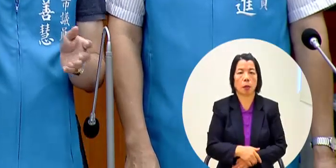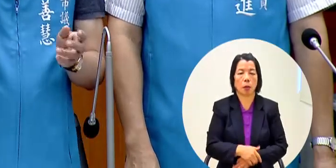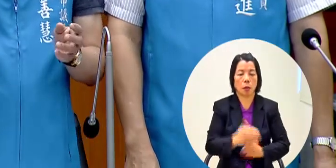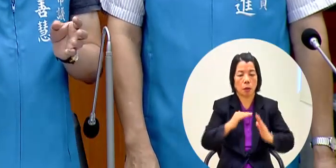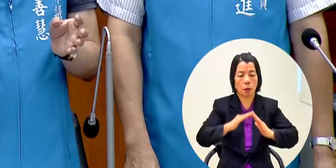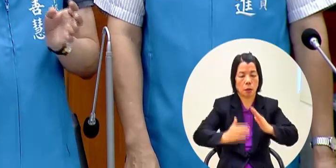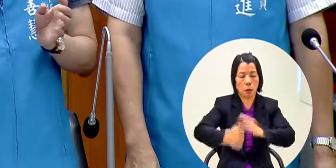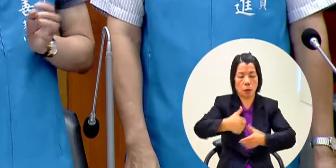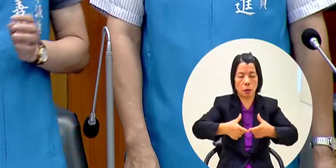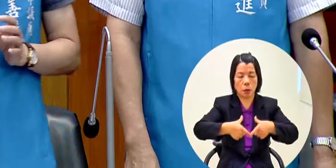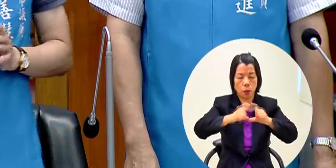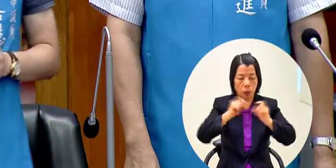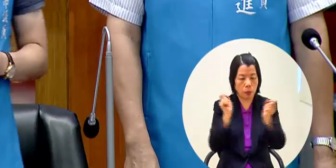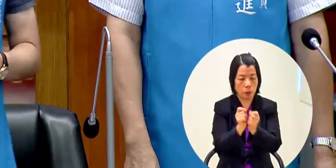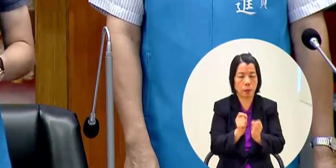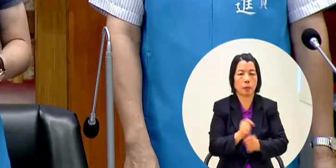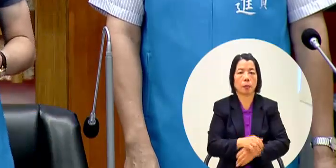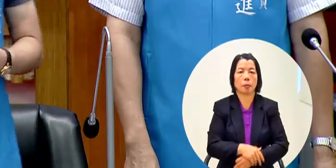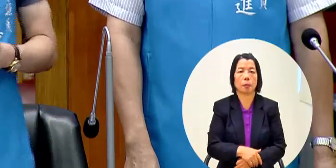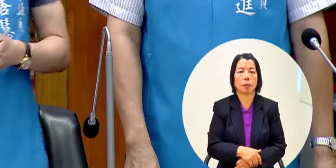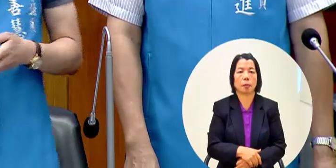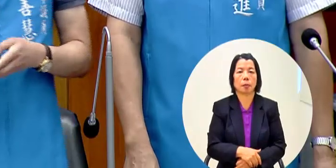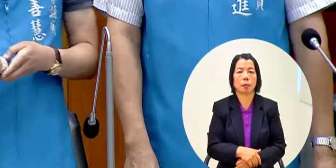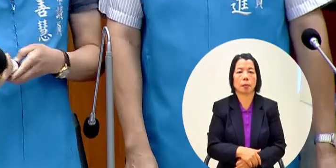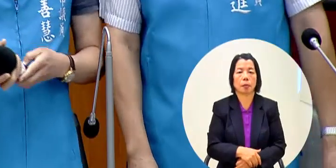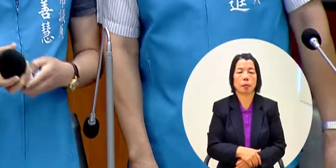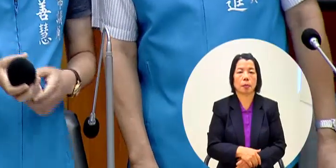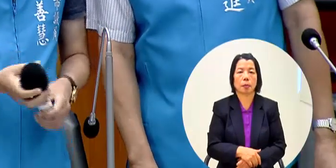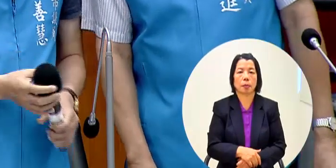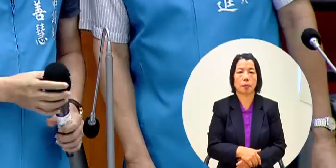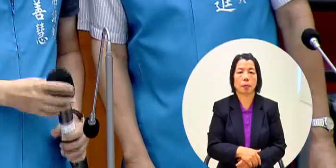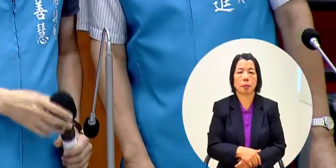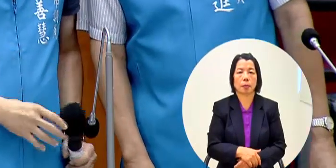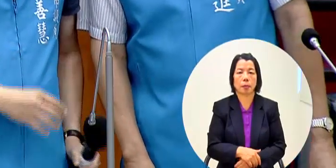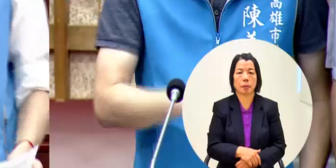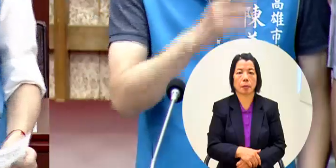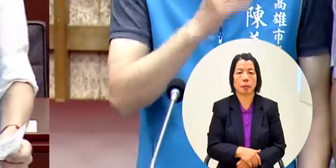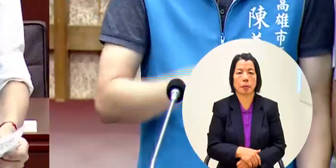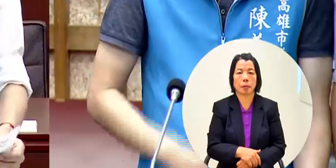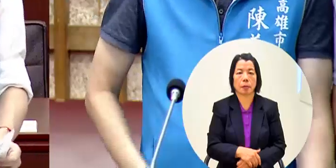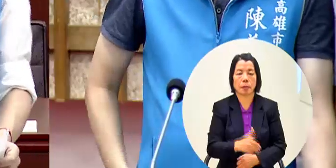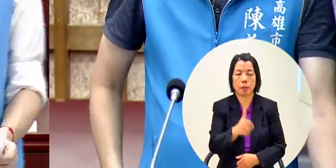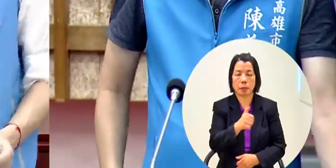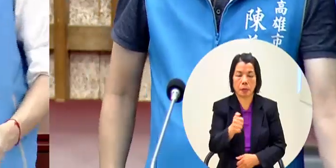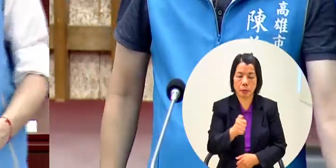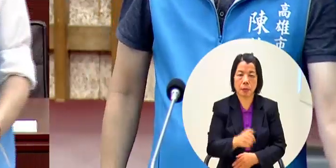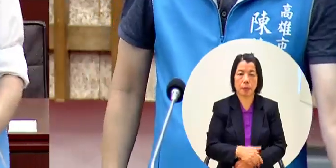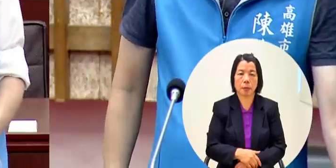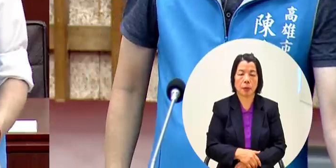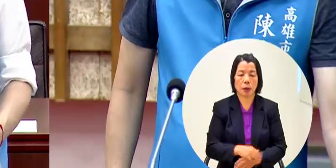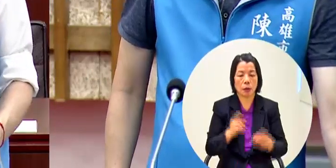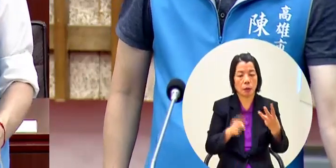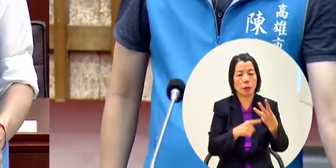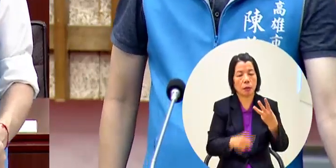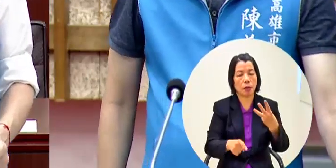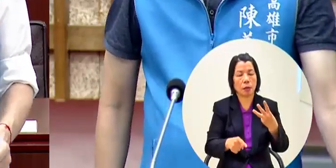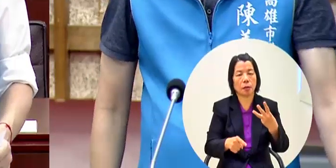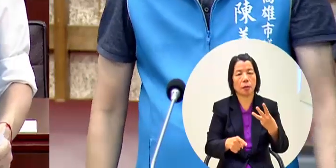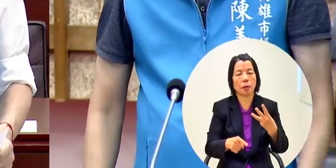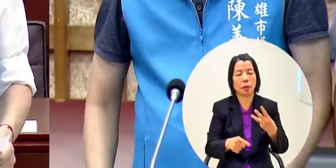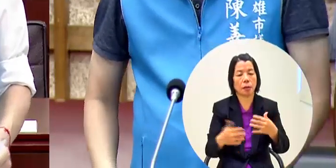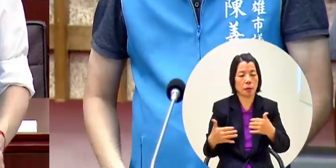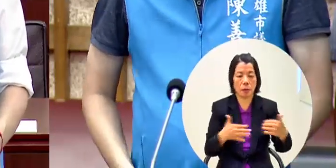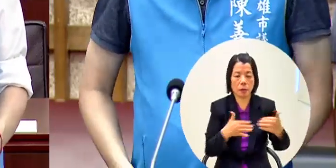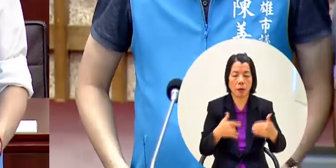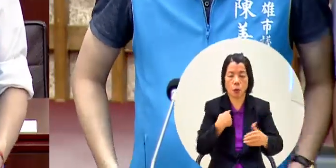简单的回答一下，谢谢。 请韩市长答复。 谢谢三位议员的质询，特别跟您